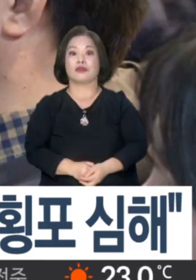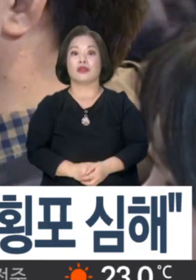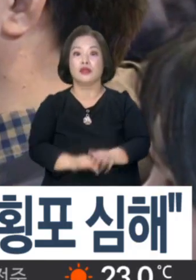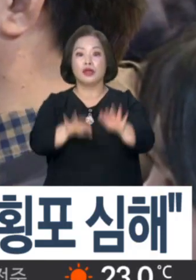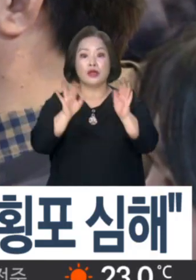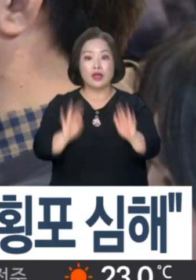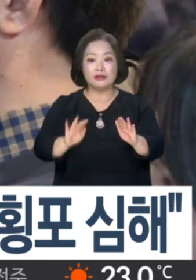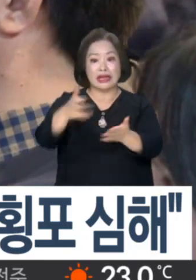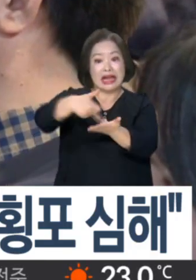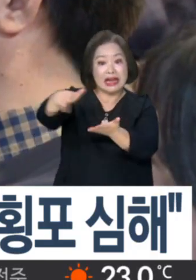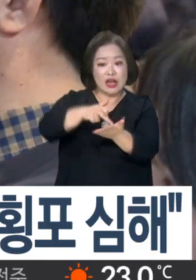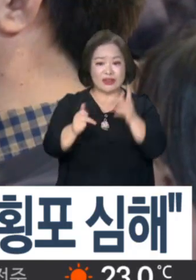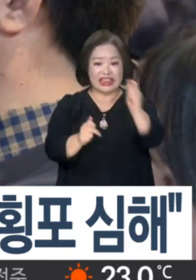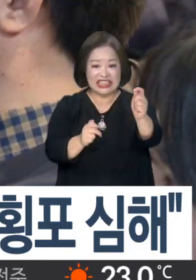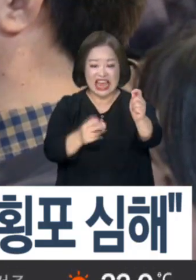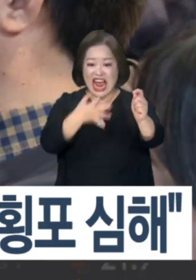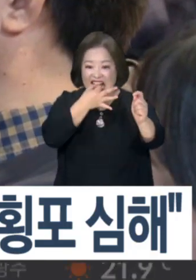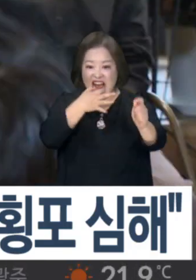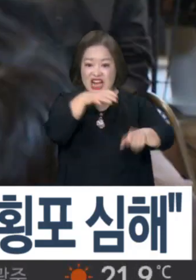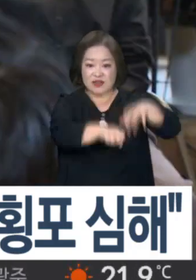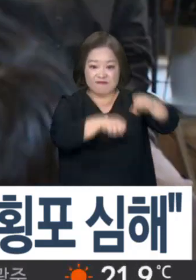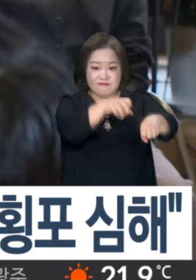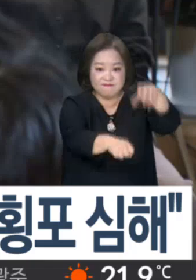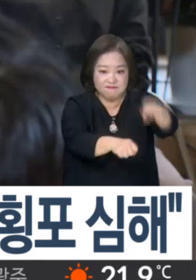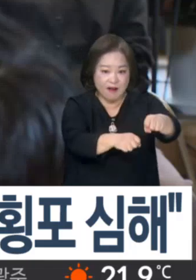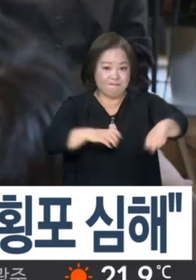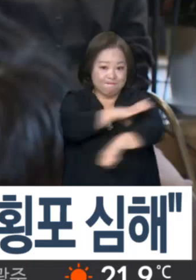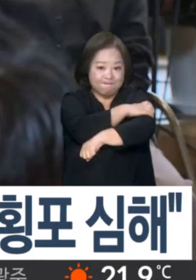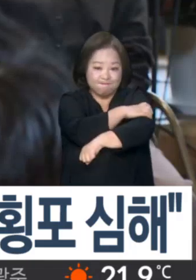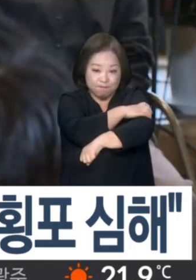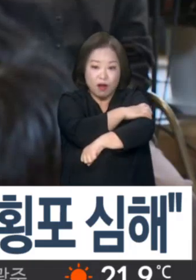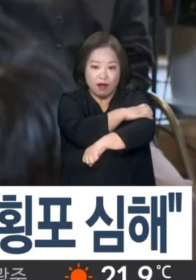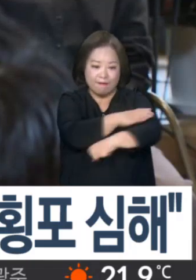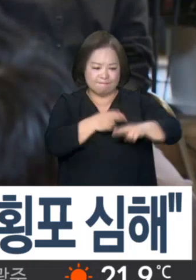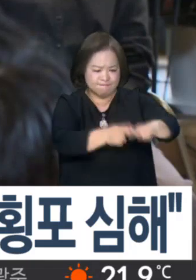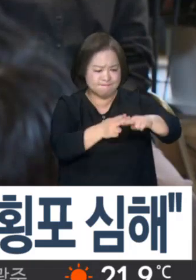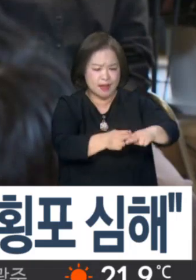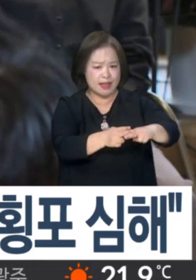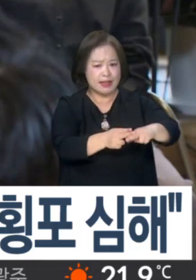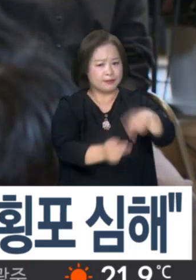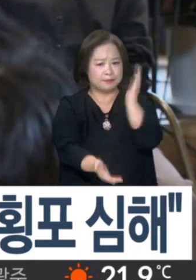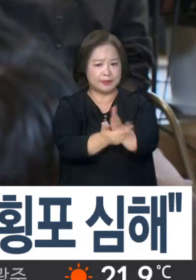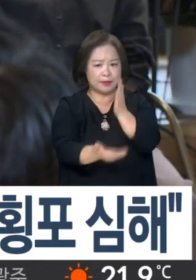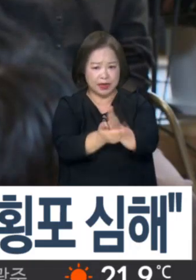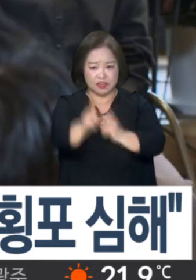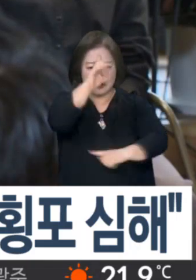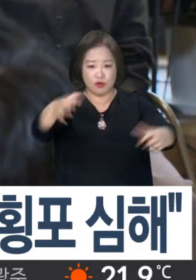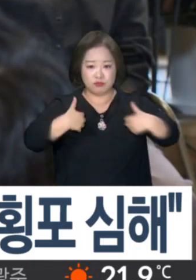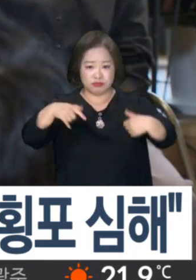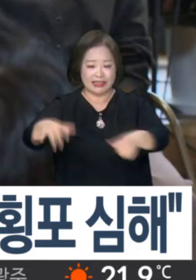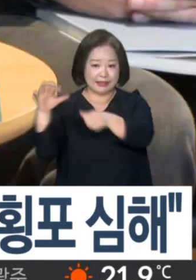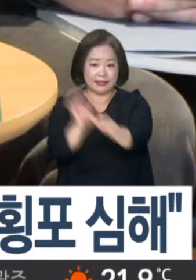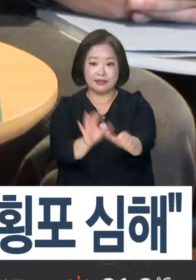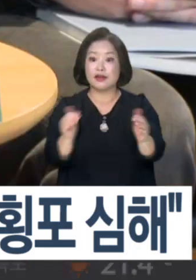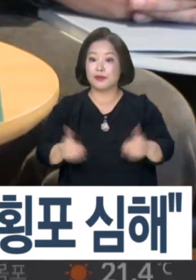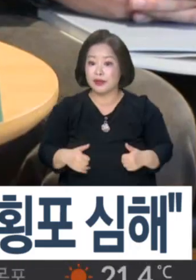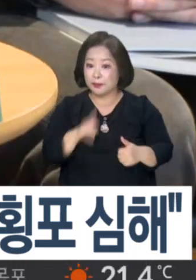대통령은 카카오 택시의 독점적지를 이용한 횡포가 심하고 부도덕하며 정